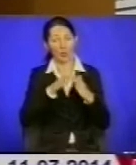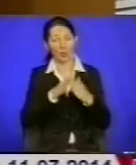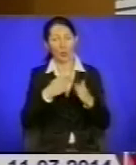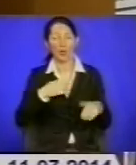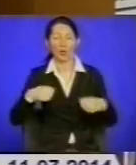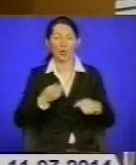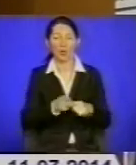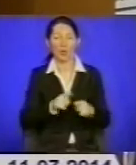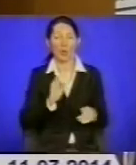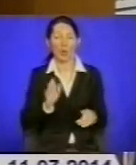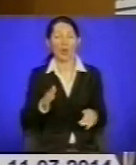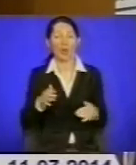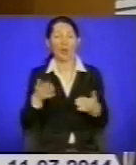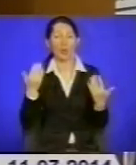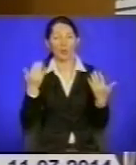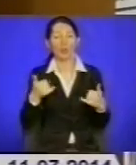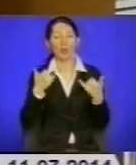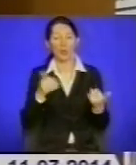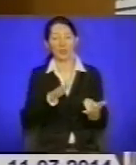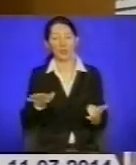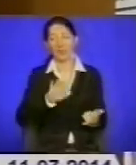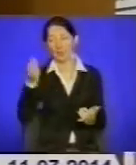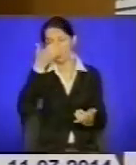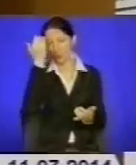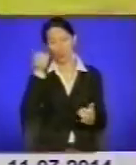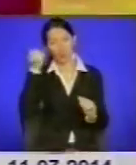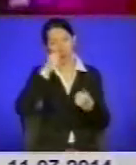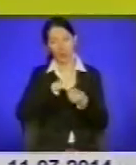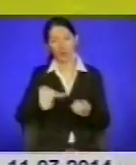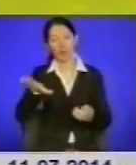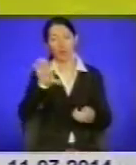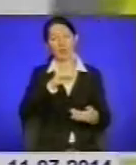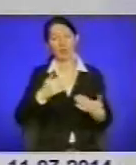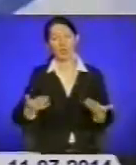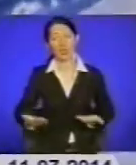цей був для дітей відпочинок незабутній і щоб їм запам'ятався на все життя.